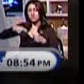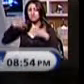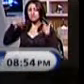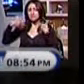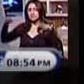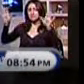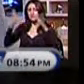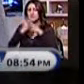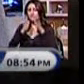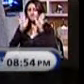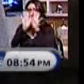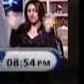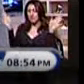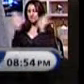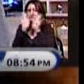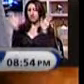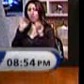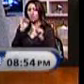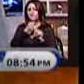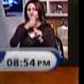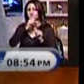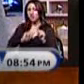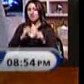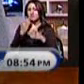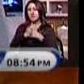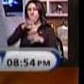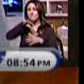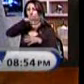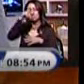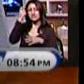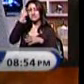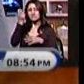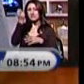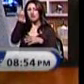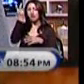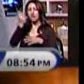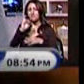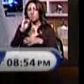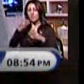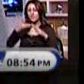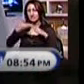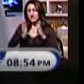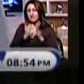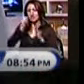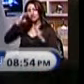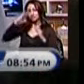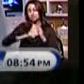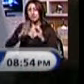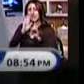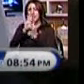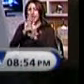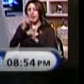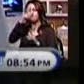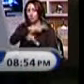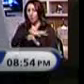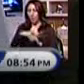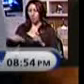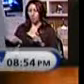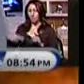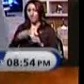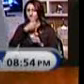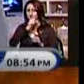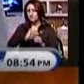لمسارح فرنسا ومسارح الدولة علشان تذكرت المسرح ما تزيدش عن مبلغ كدعم يعني ما تزيدش عن 10 يورو